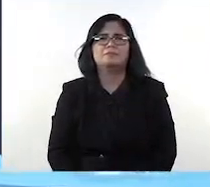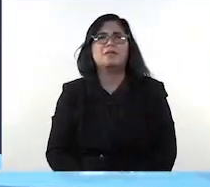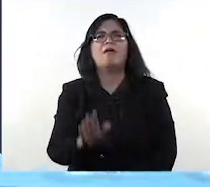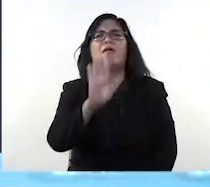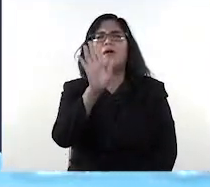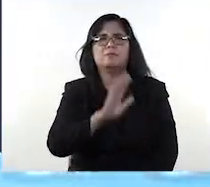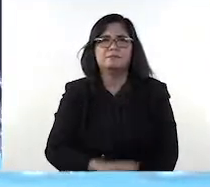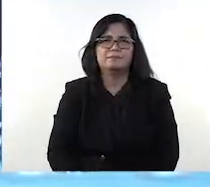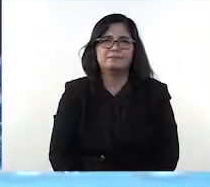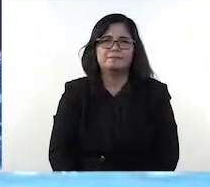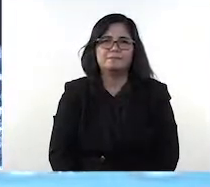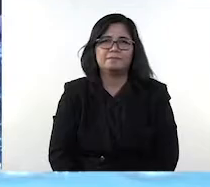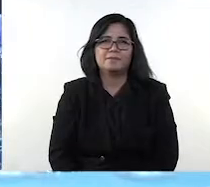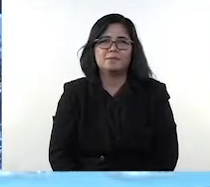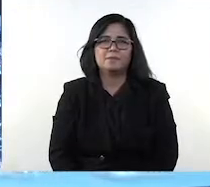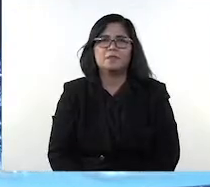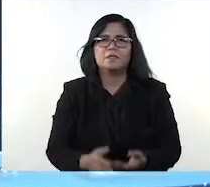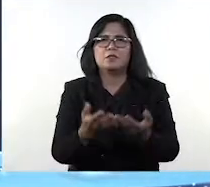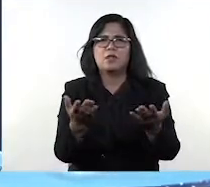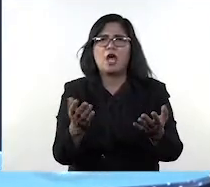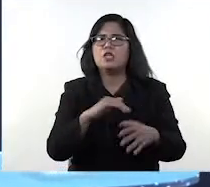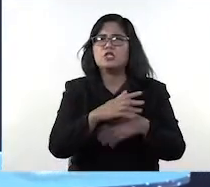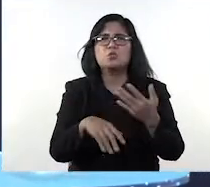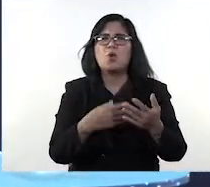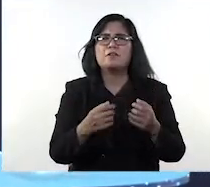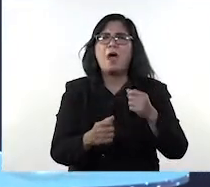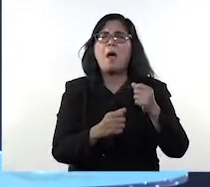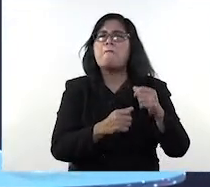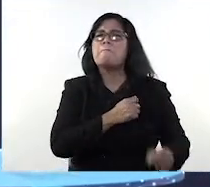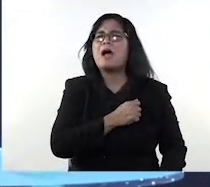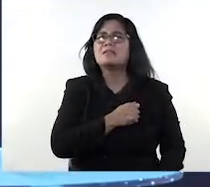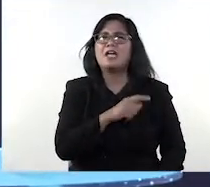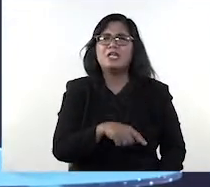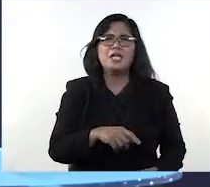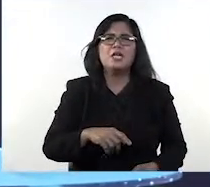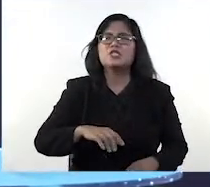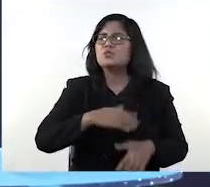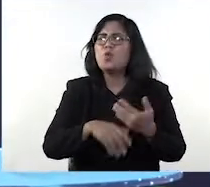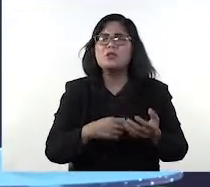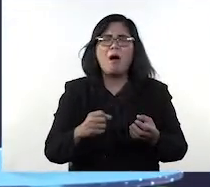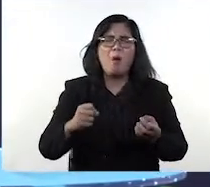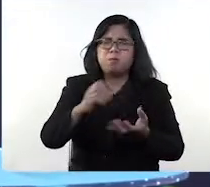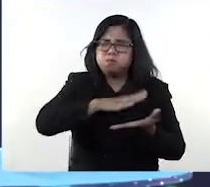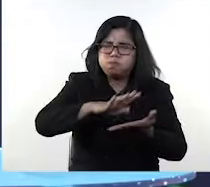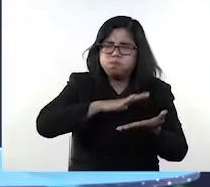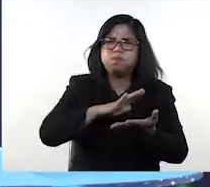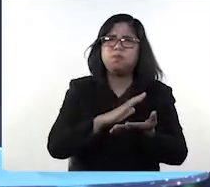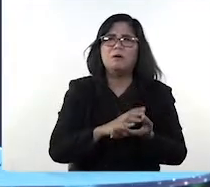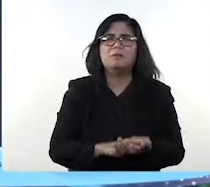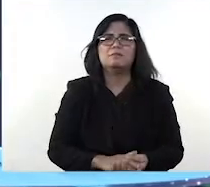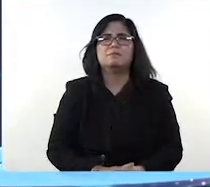Tuhan Hai kalau sekarang suatu dibangsa ini apa Bang Udah gaduh apa bodoh gaduh apa-apa udah gaduh jawaban saya